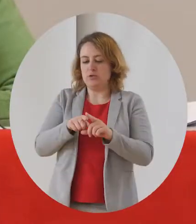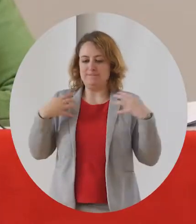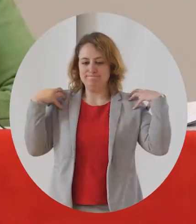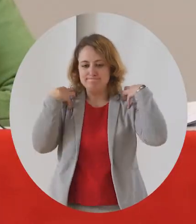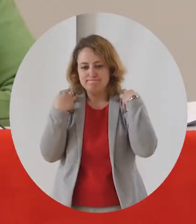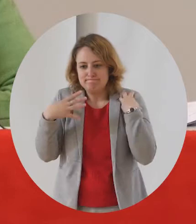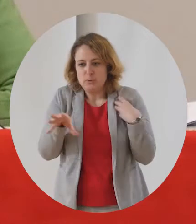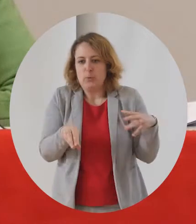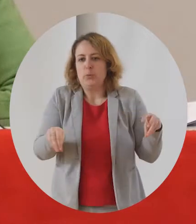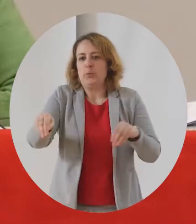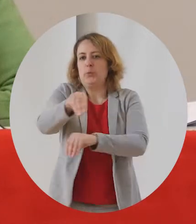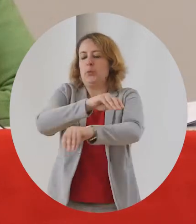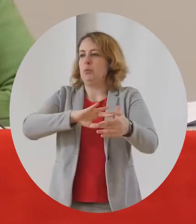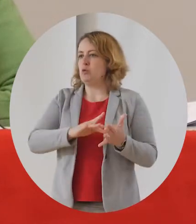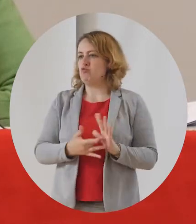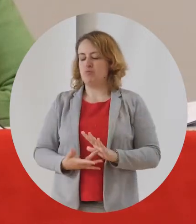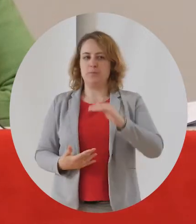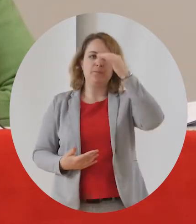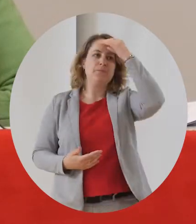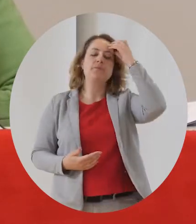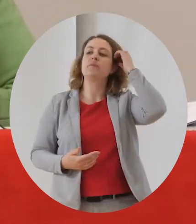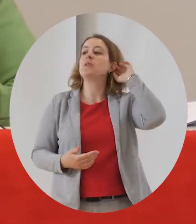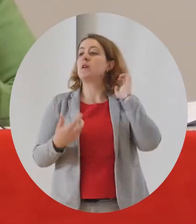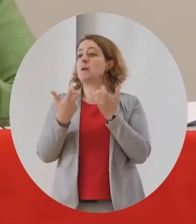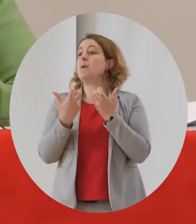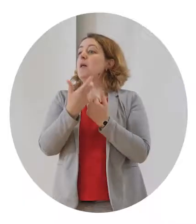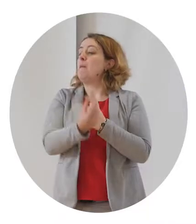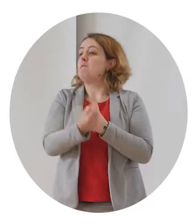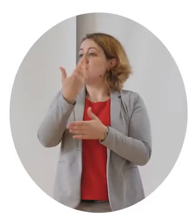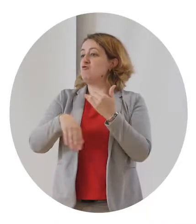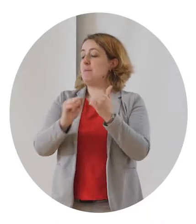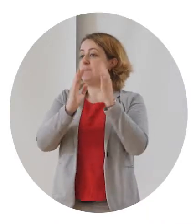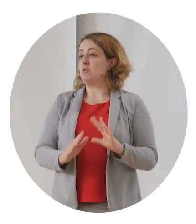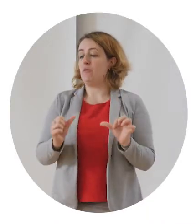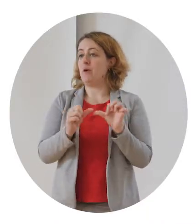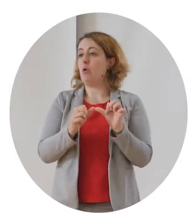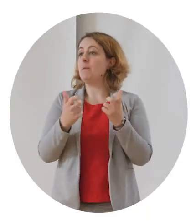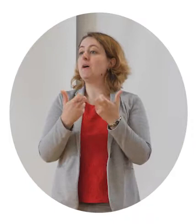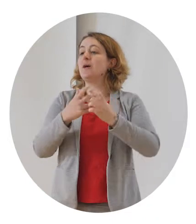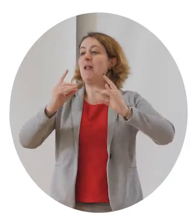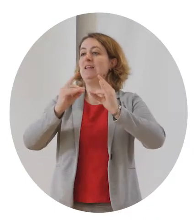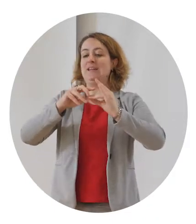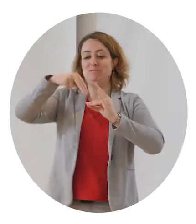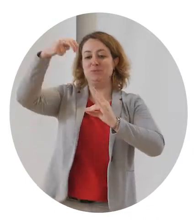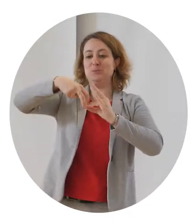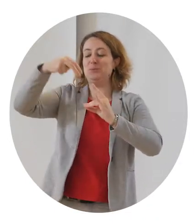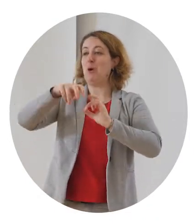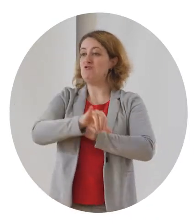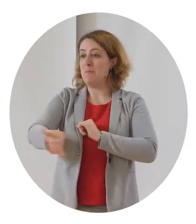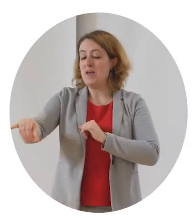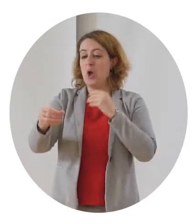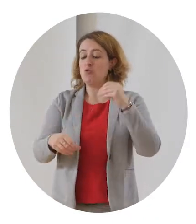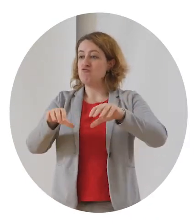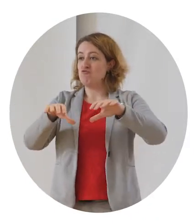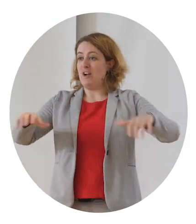de motricité globale. Donc, par exemple, c'est des enfants qui vont peut-être à la maison ne pas sauter sur le lit des parents,